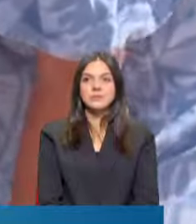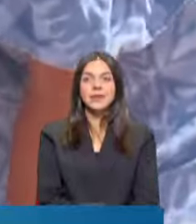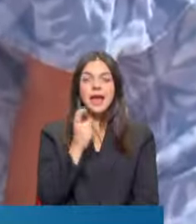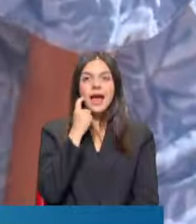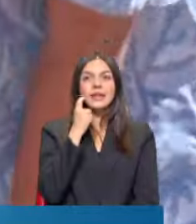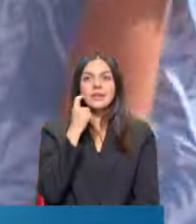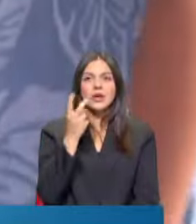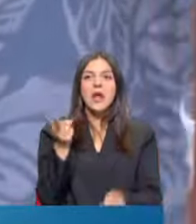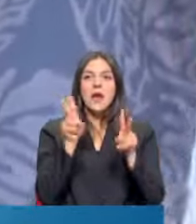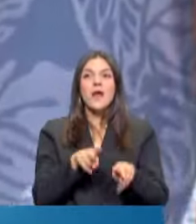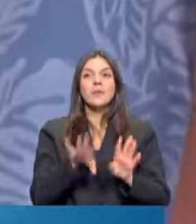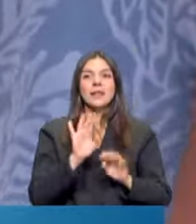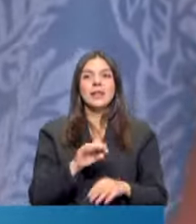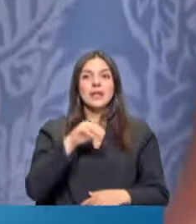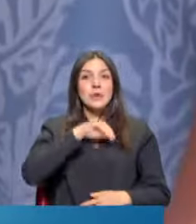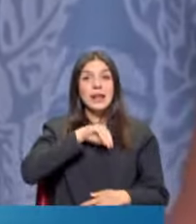Atatürk ölmedi.